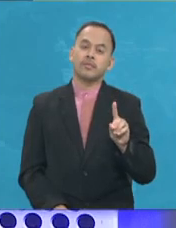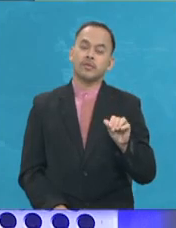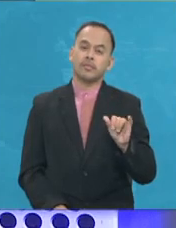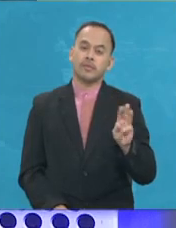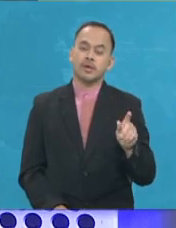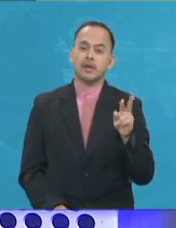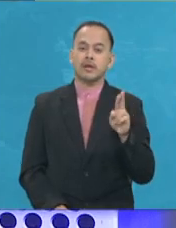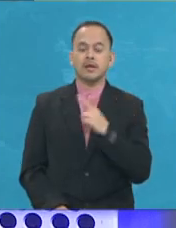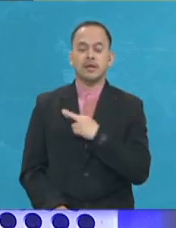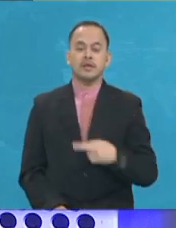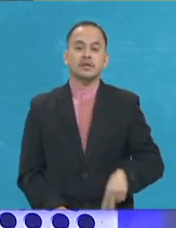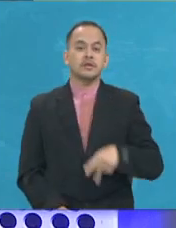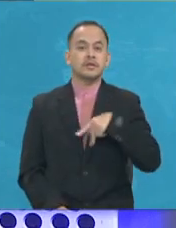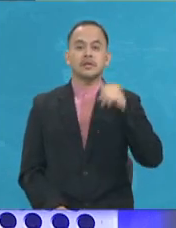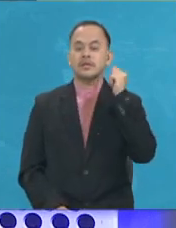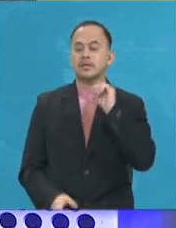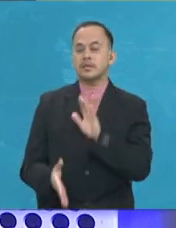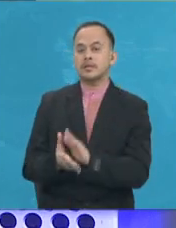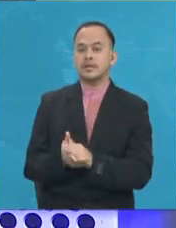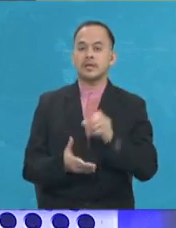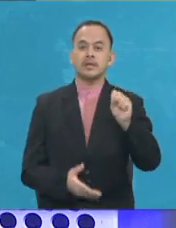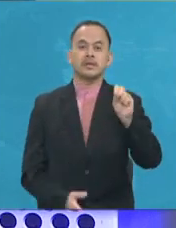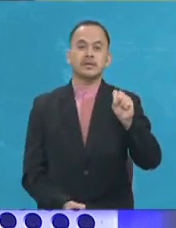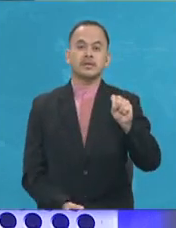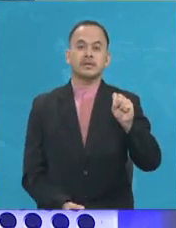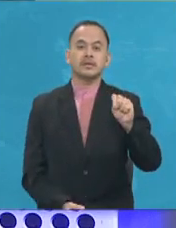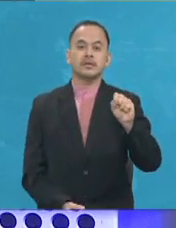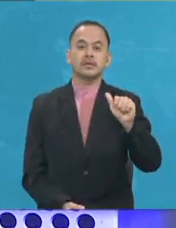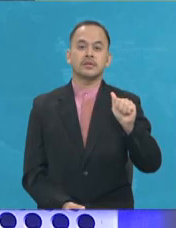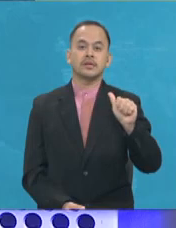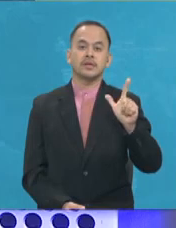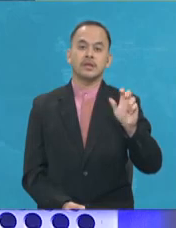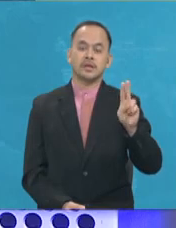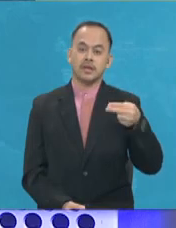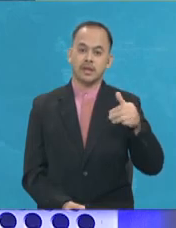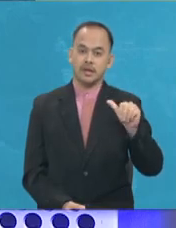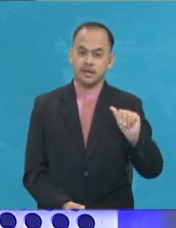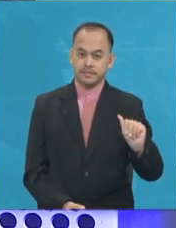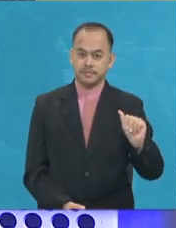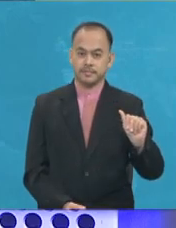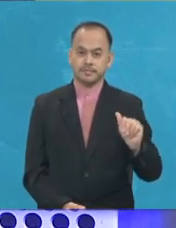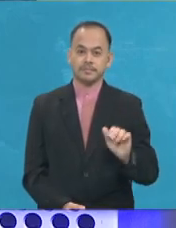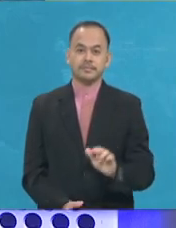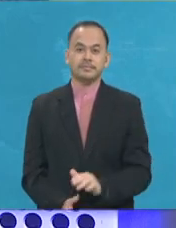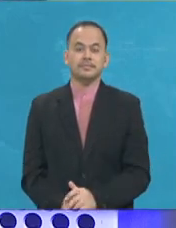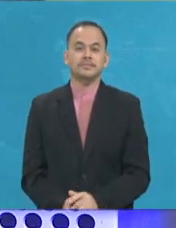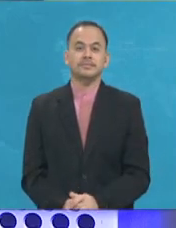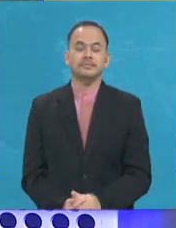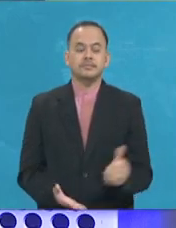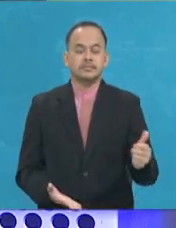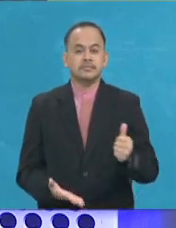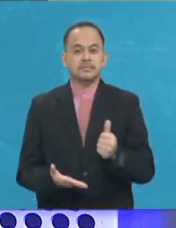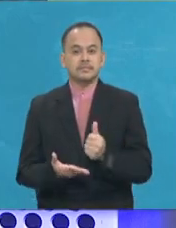Baginda Raja istri pengiran anak Hajah Salehah binti almarhum brand pemancar pengiran anak Haji Muhammad Alam